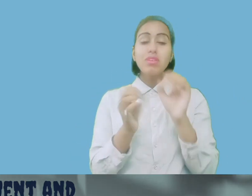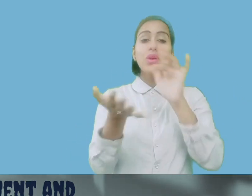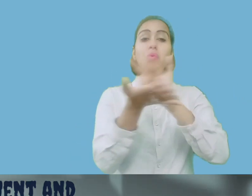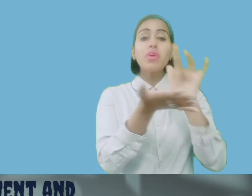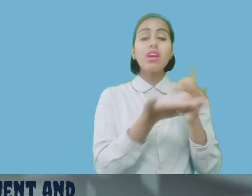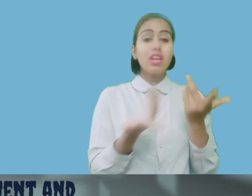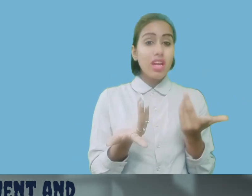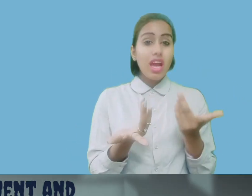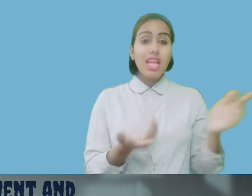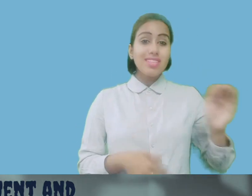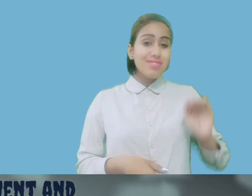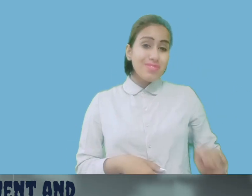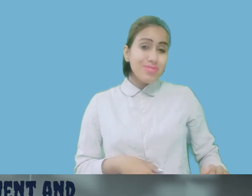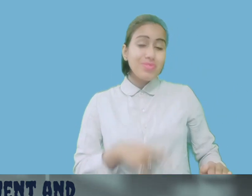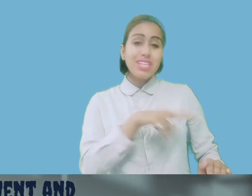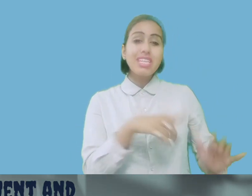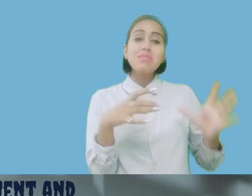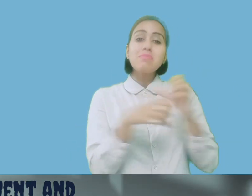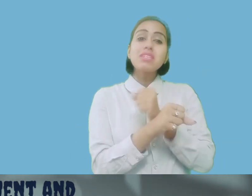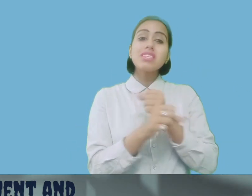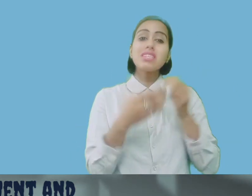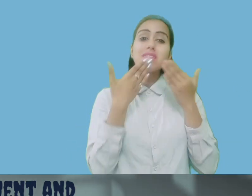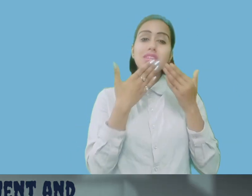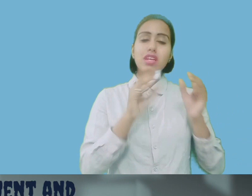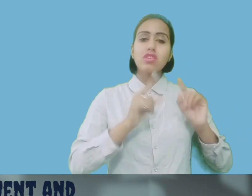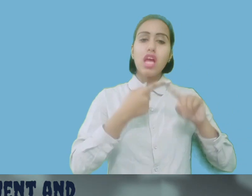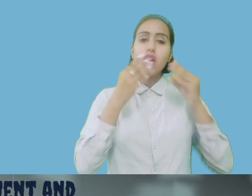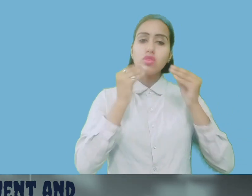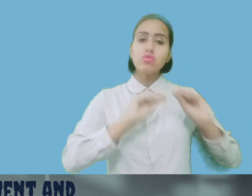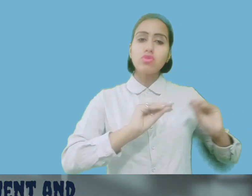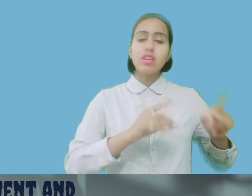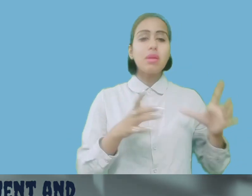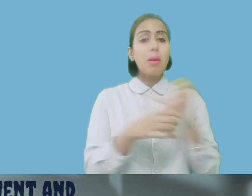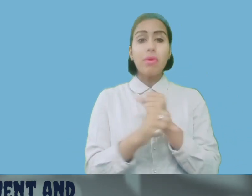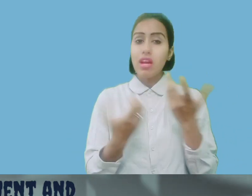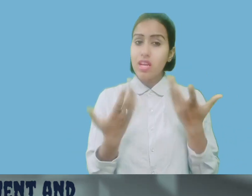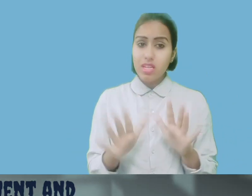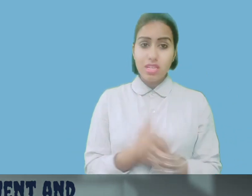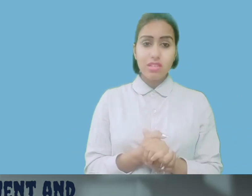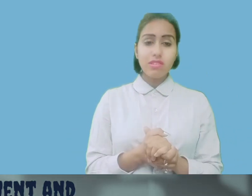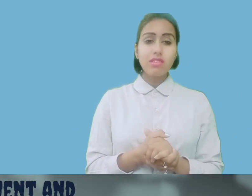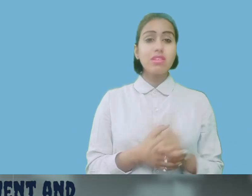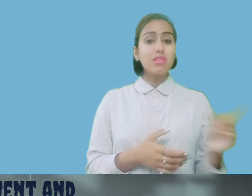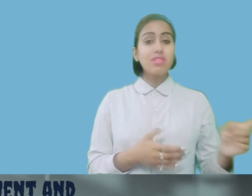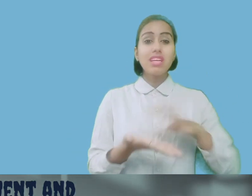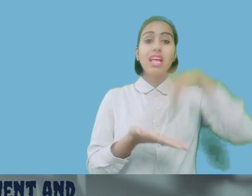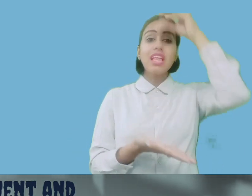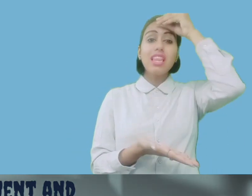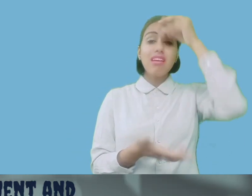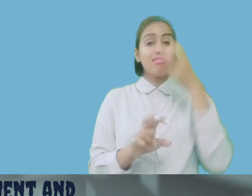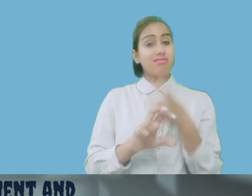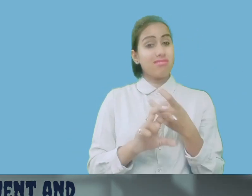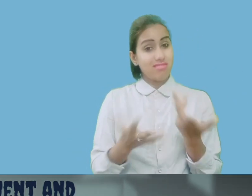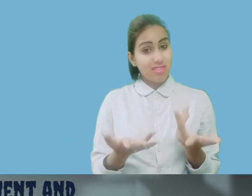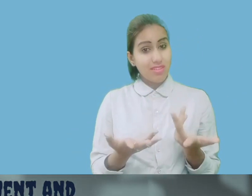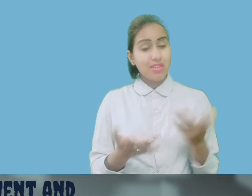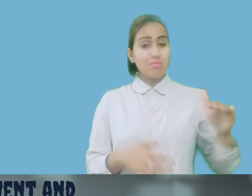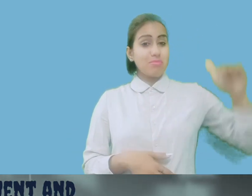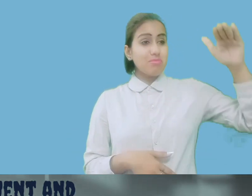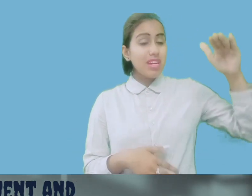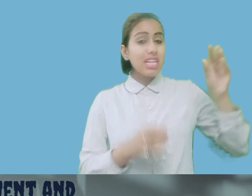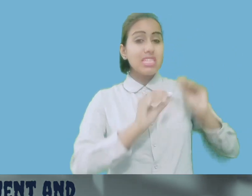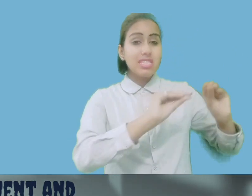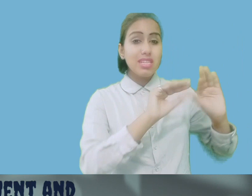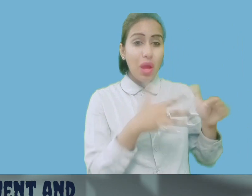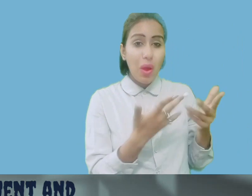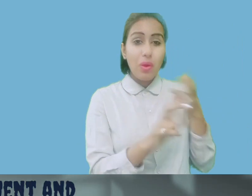हैं। भारतीय सांकेतिक भाषा की मदद से पढ़ाया जाता है, और जिसके आगे बढ़ाते हुए मैं रीवा